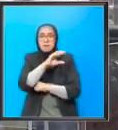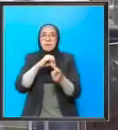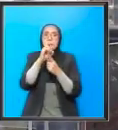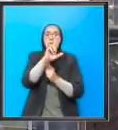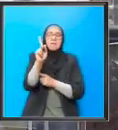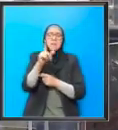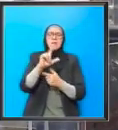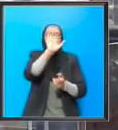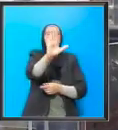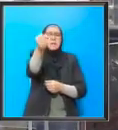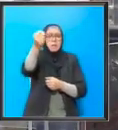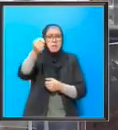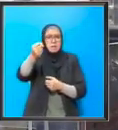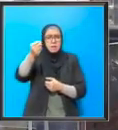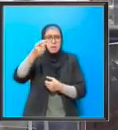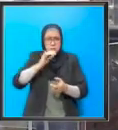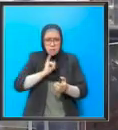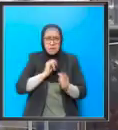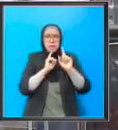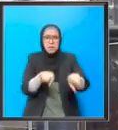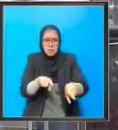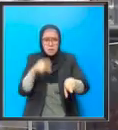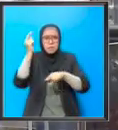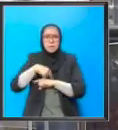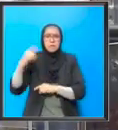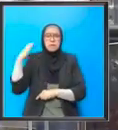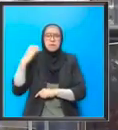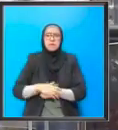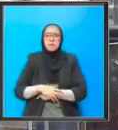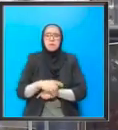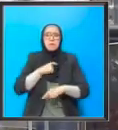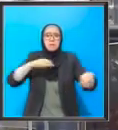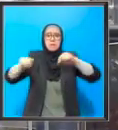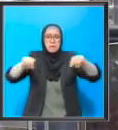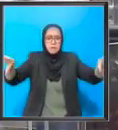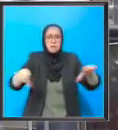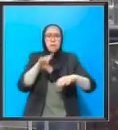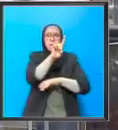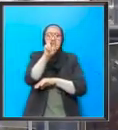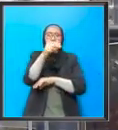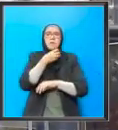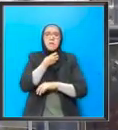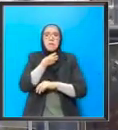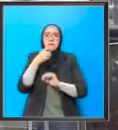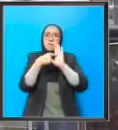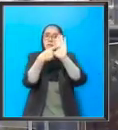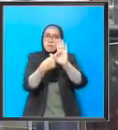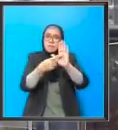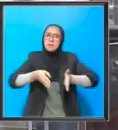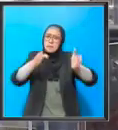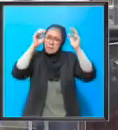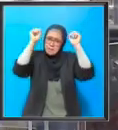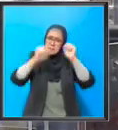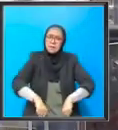dan tindakan yang dibuat oleh speaker di dewan undangan Negeri perak menunjukkan jalan di mana perkara itu boleh